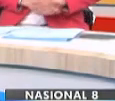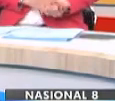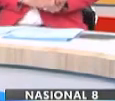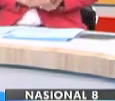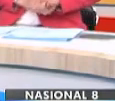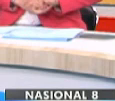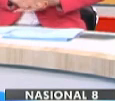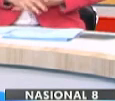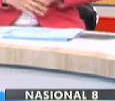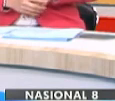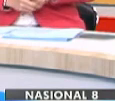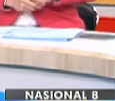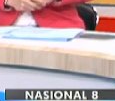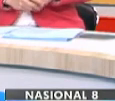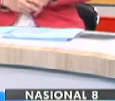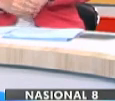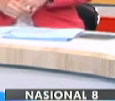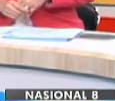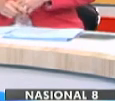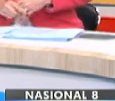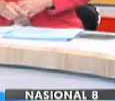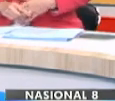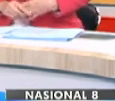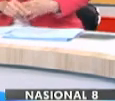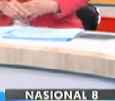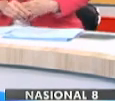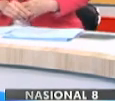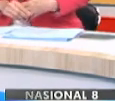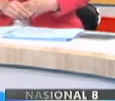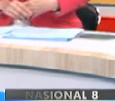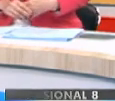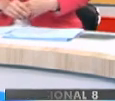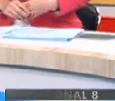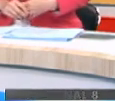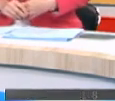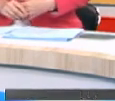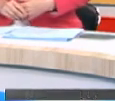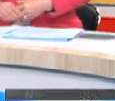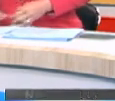Best 5-10 bersama Alia Jasmine. Dengan itu, Assalamualaikum. Salam satu Malaysia.